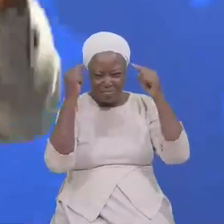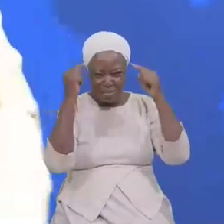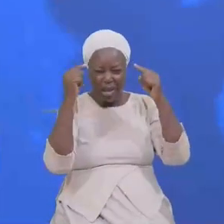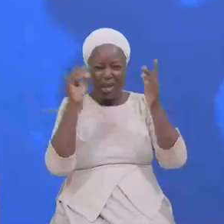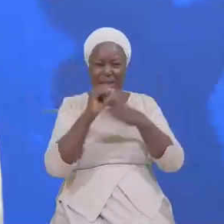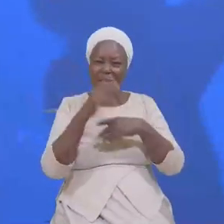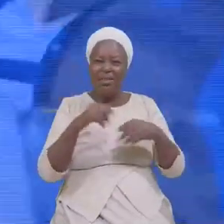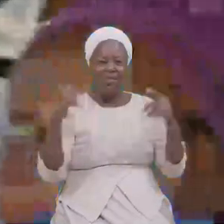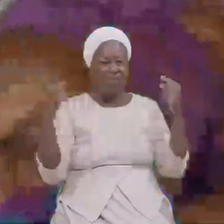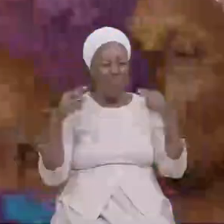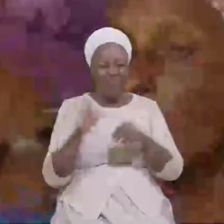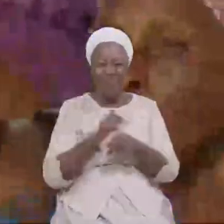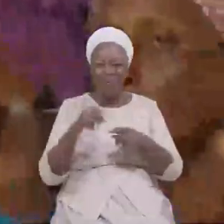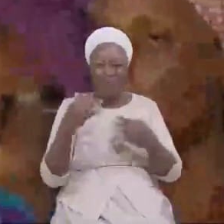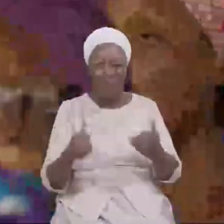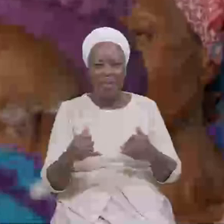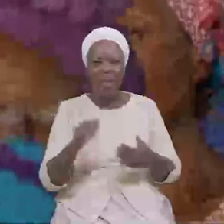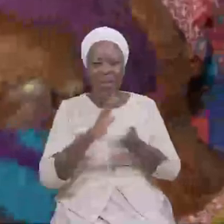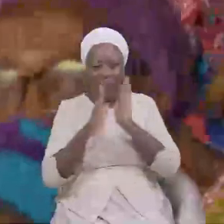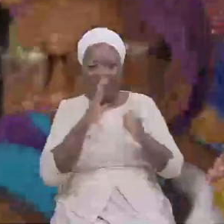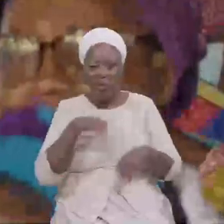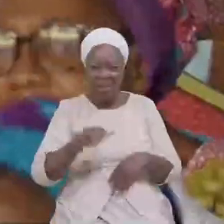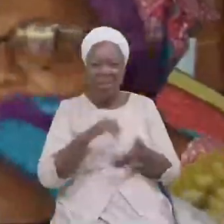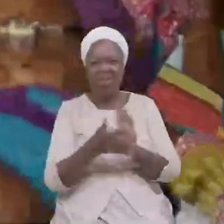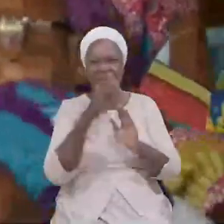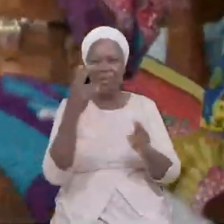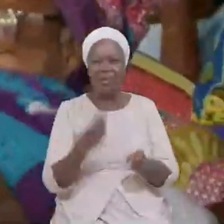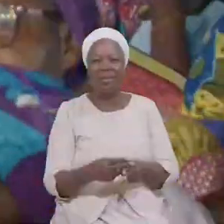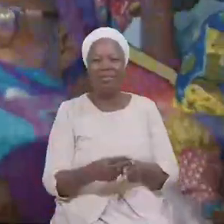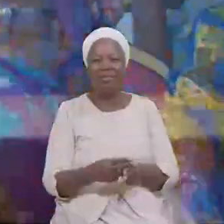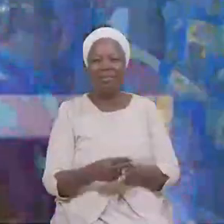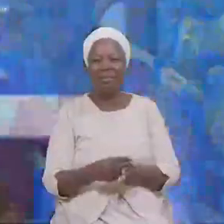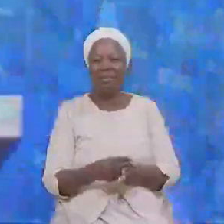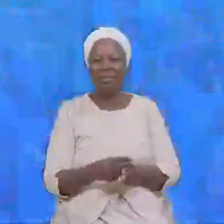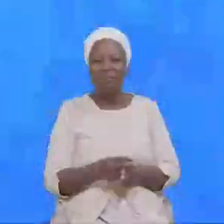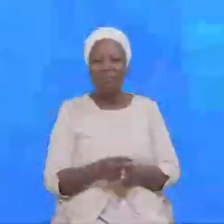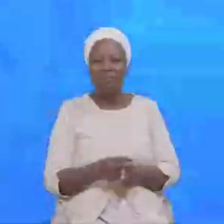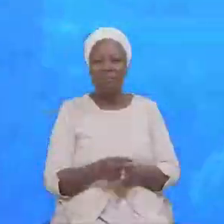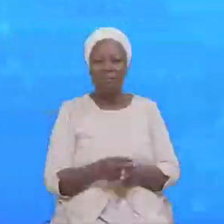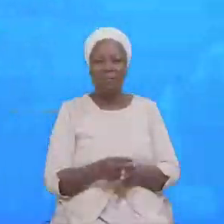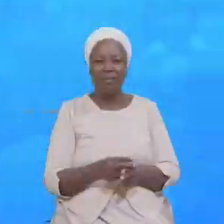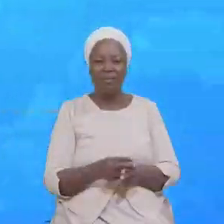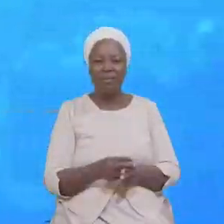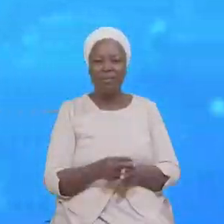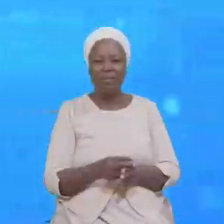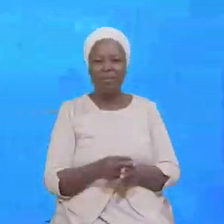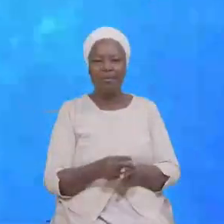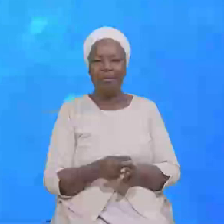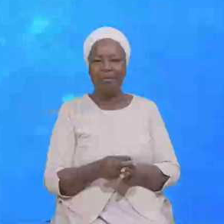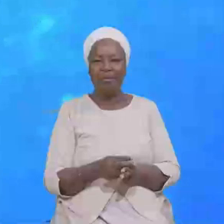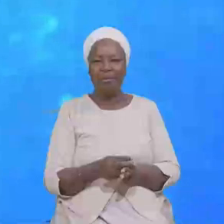ce qui cogne dans ta tête et les douleurs que tu sens, la tête, comme si ta tête va se briser, la paix viendra dans ta